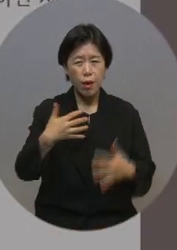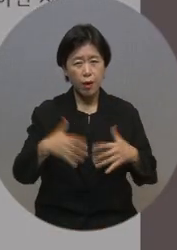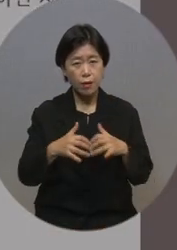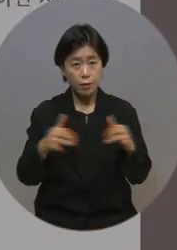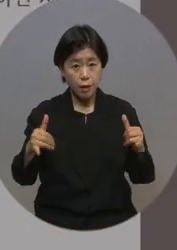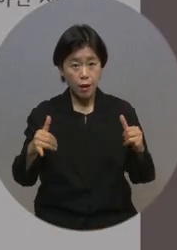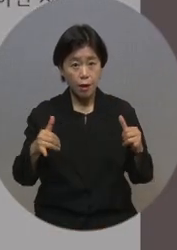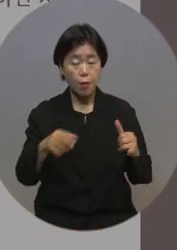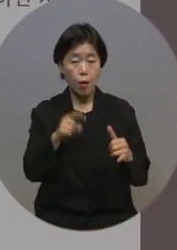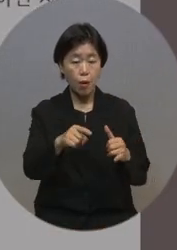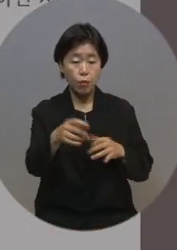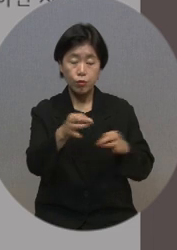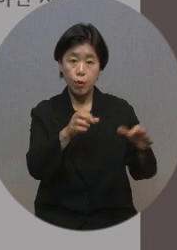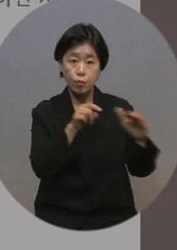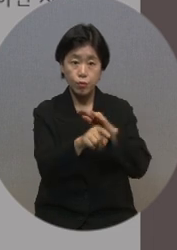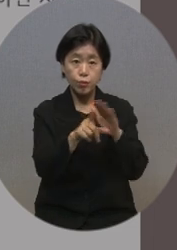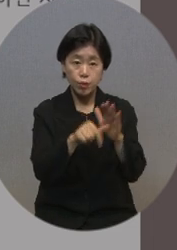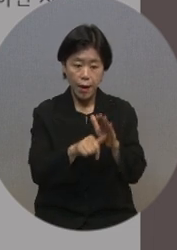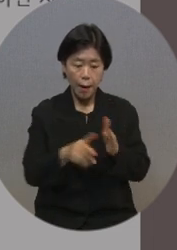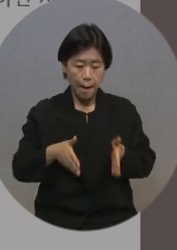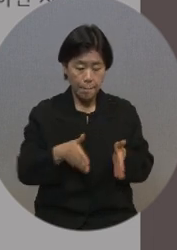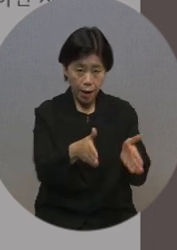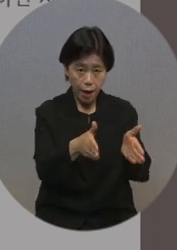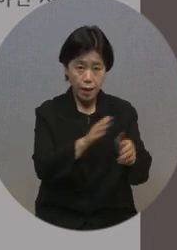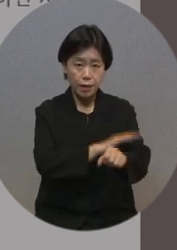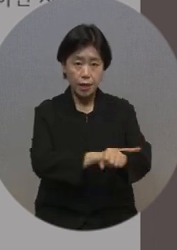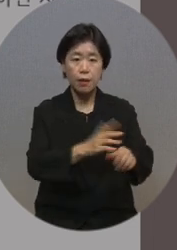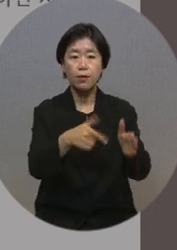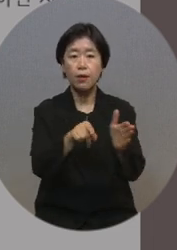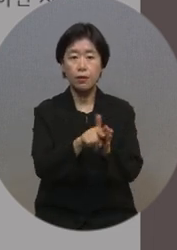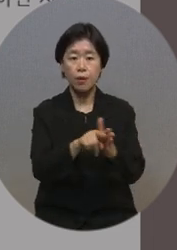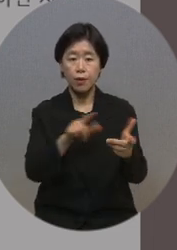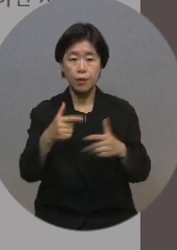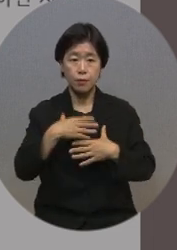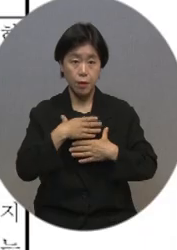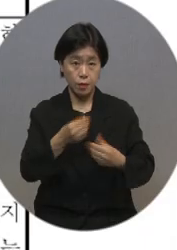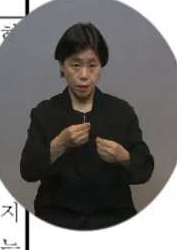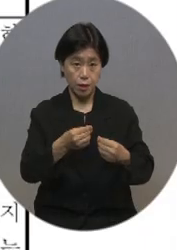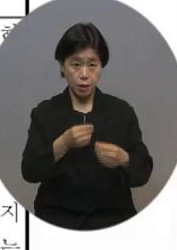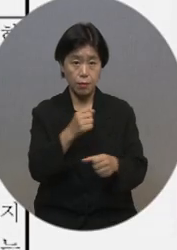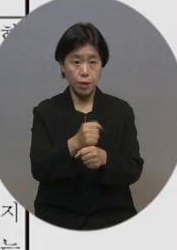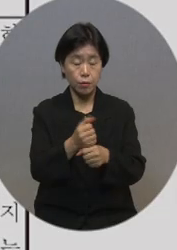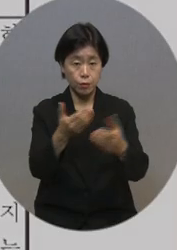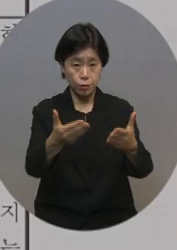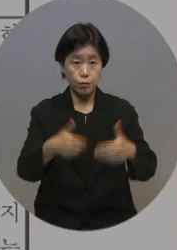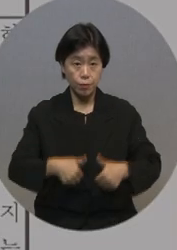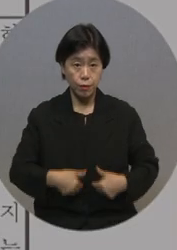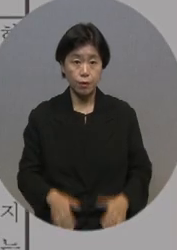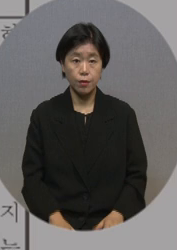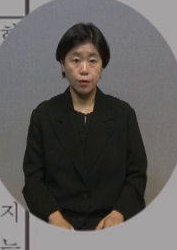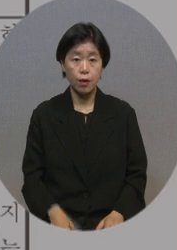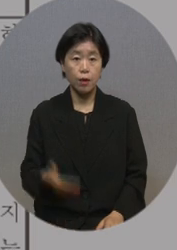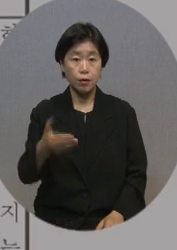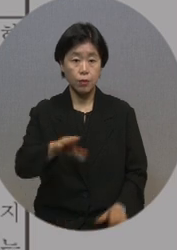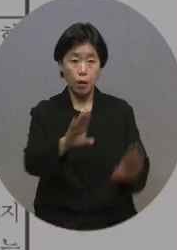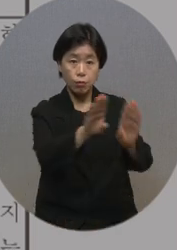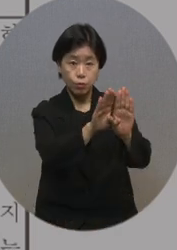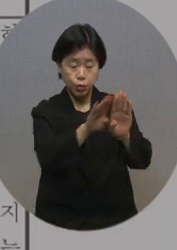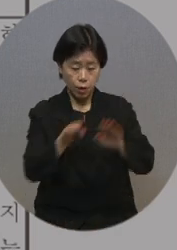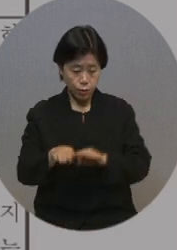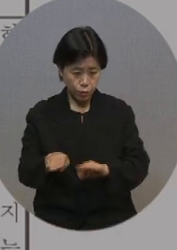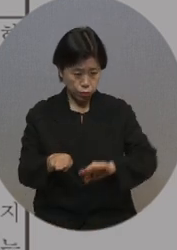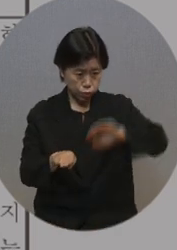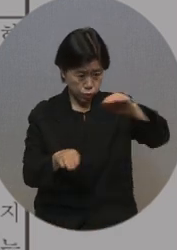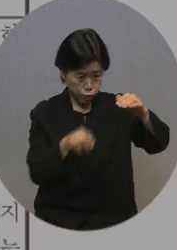때 최단거리로 이동할 수 있도록 편의시설을 설치해야 합니다. 이에 편의시설 출입구에 높이 차이가 있는